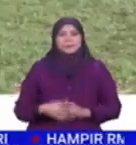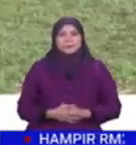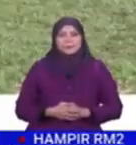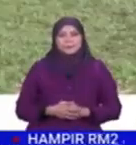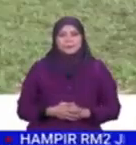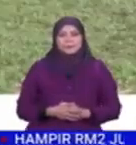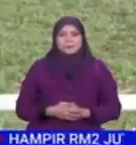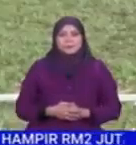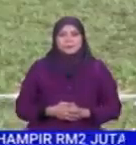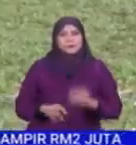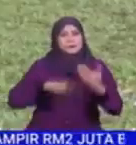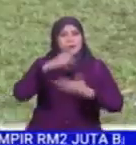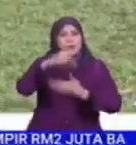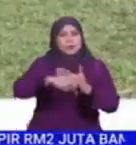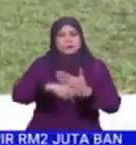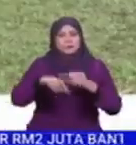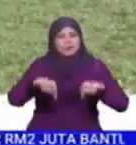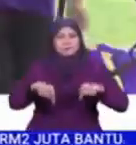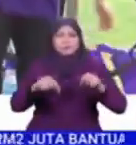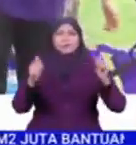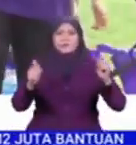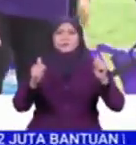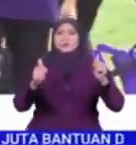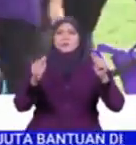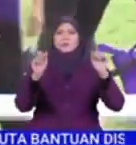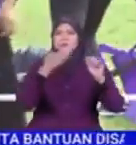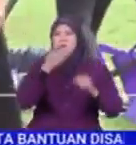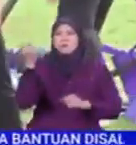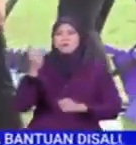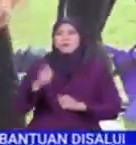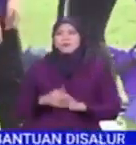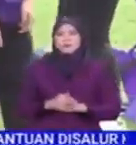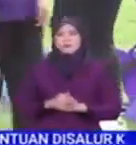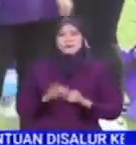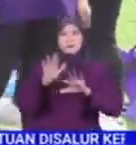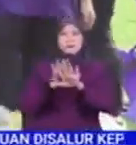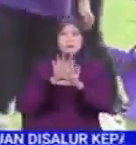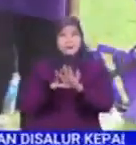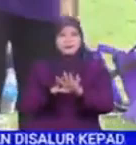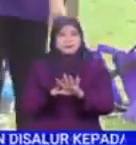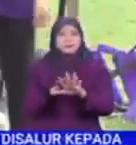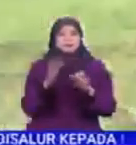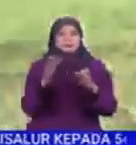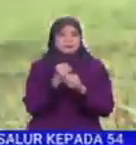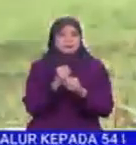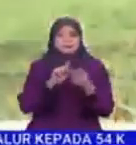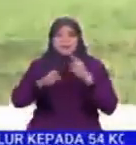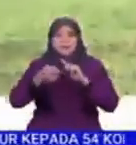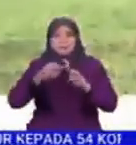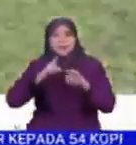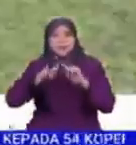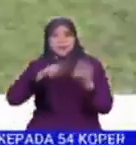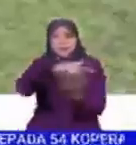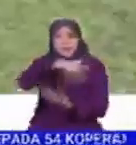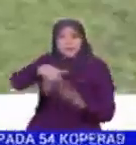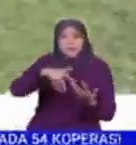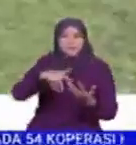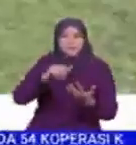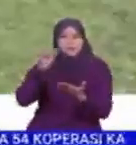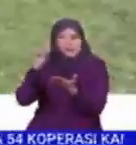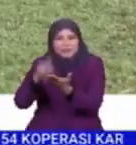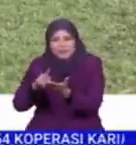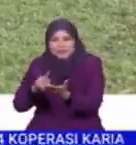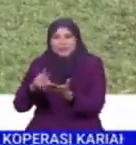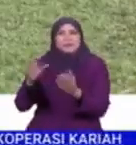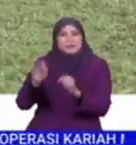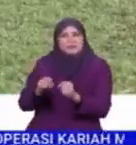program macam ini bagus ah boleh itu ramailah kita dapat tentang kawan yang tak Kenapa kita